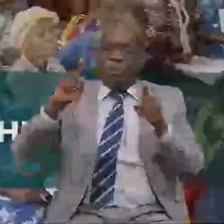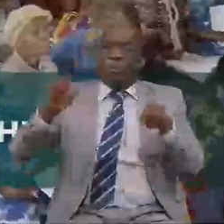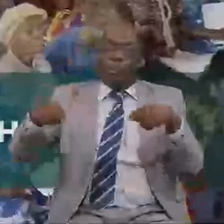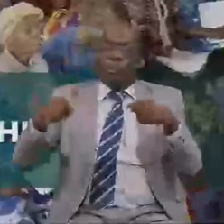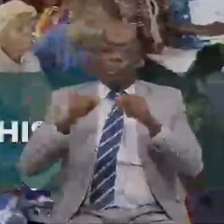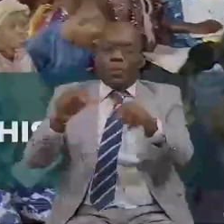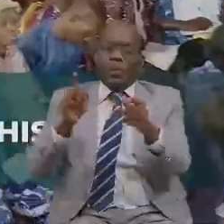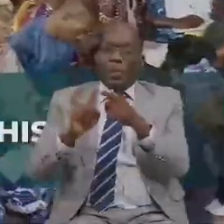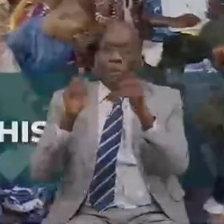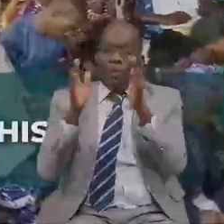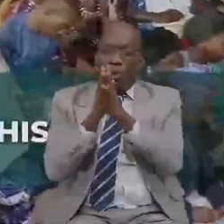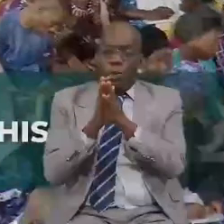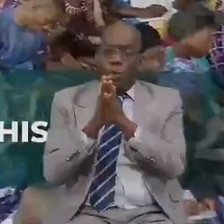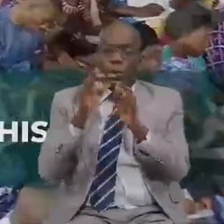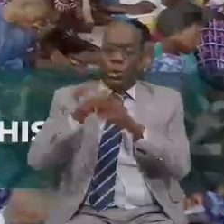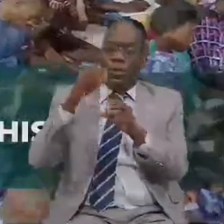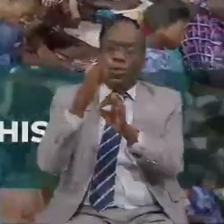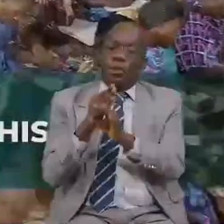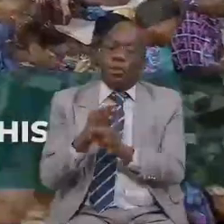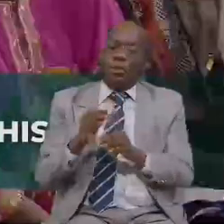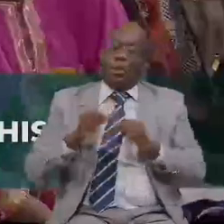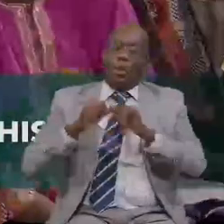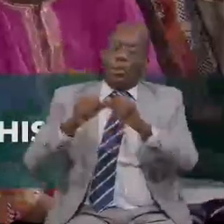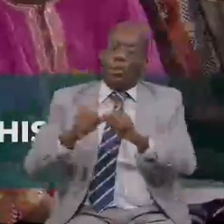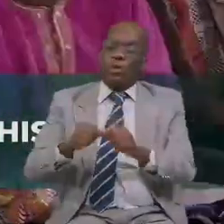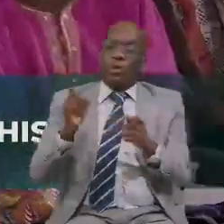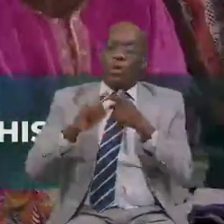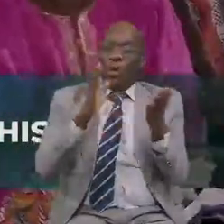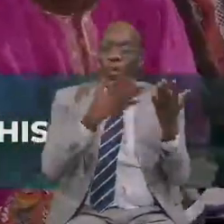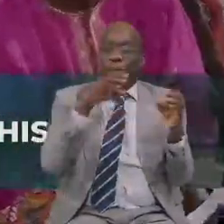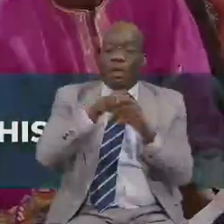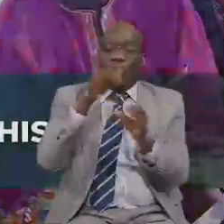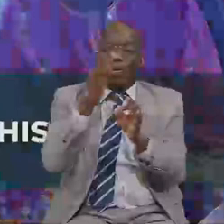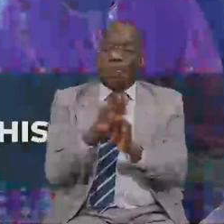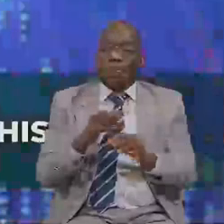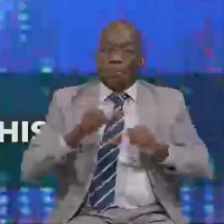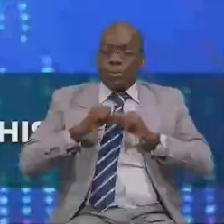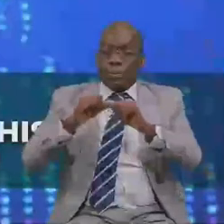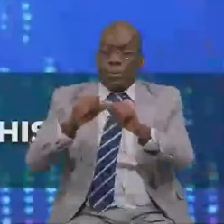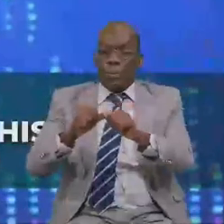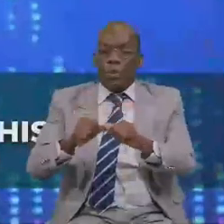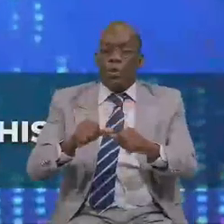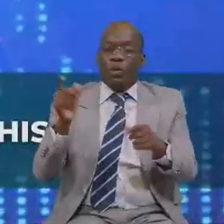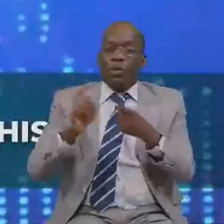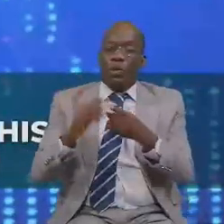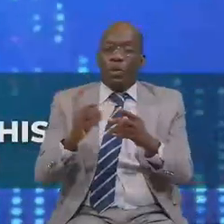foi. Tes attentes par la foi, tu iras la terre plus